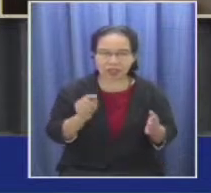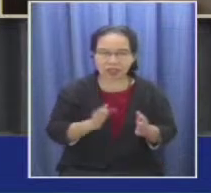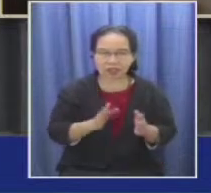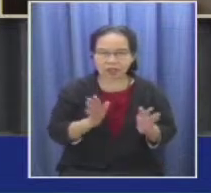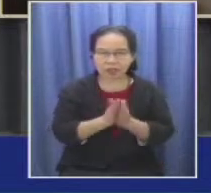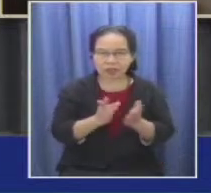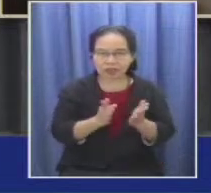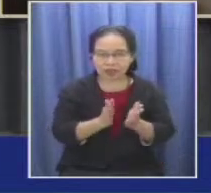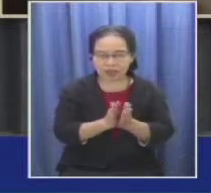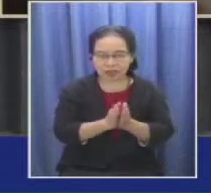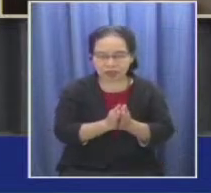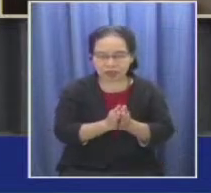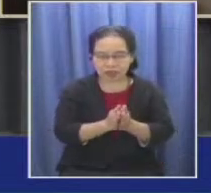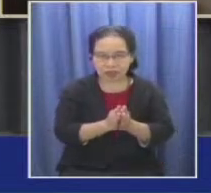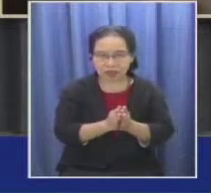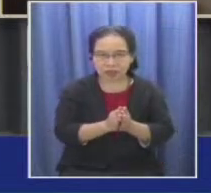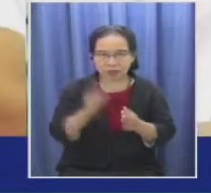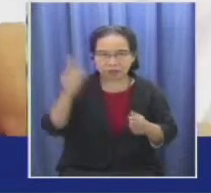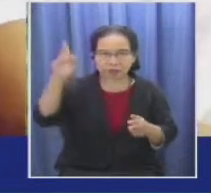taade.